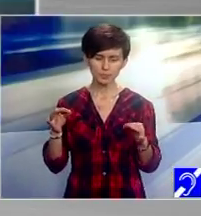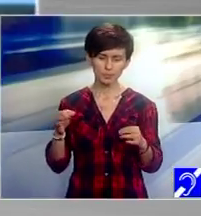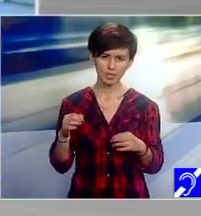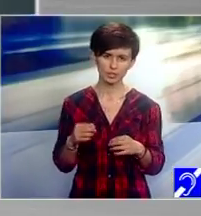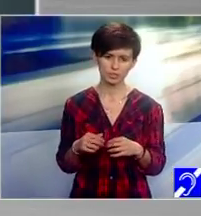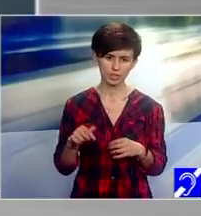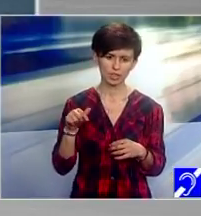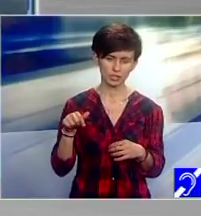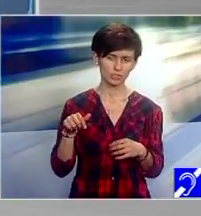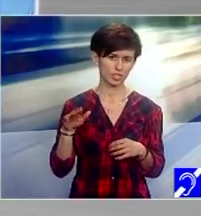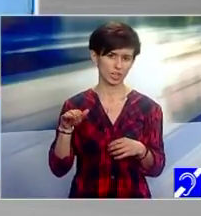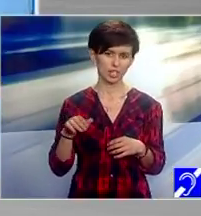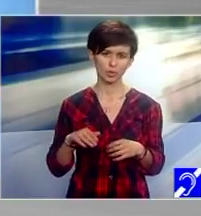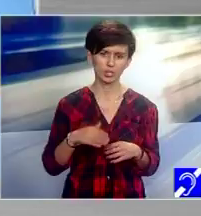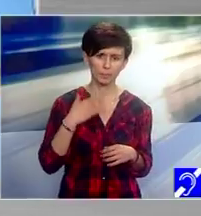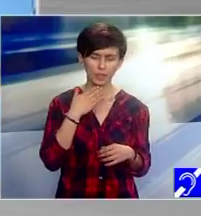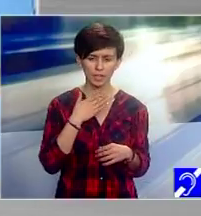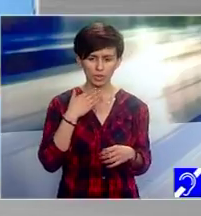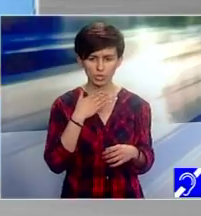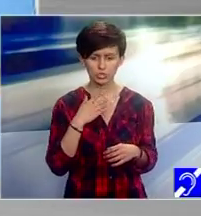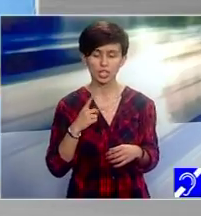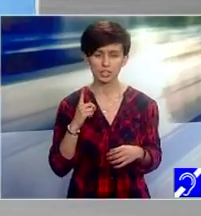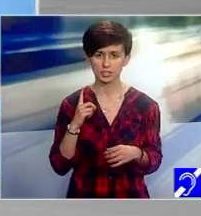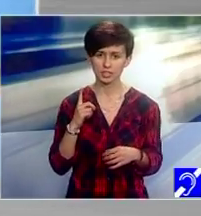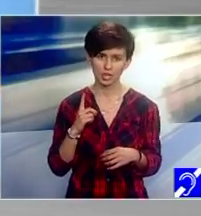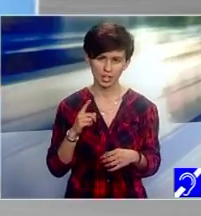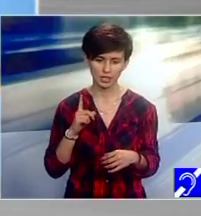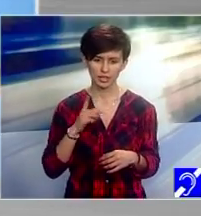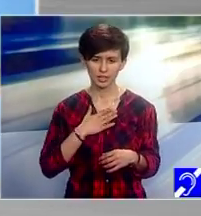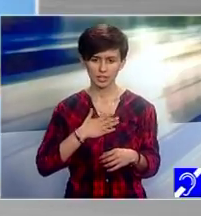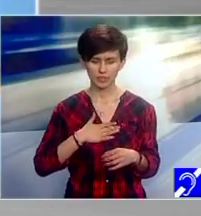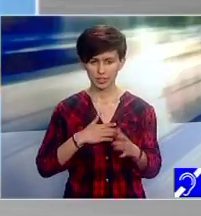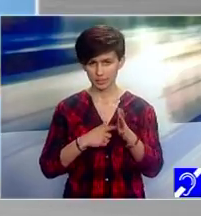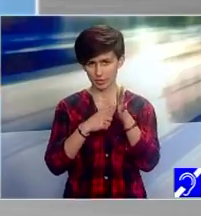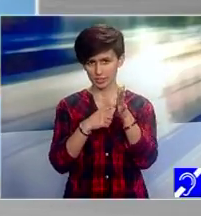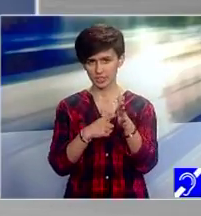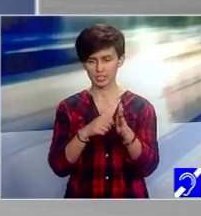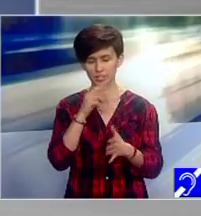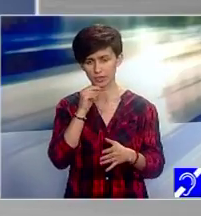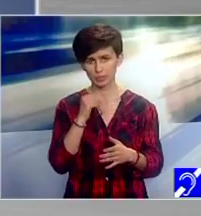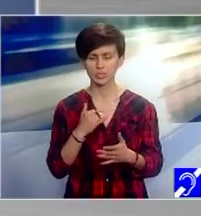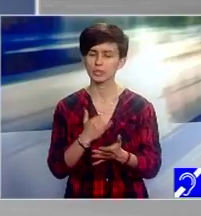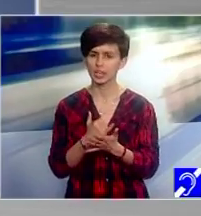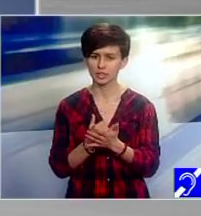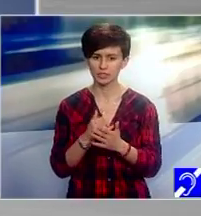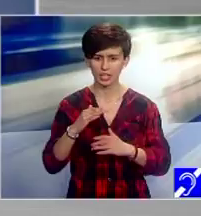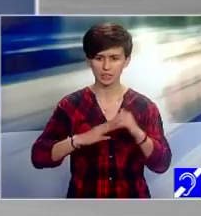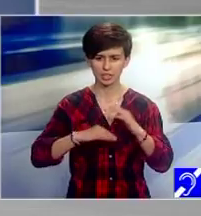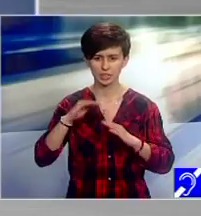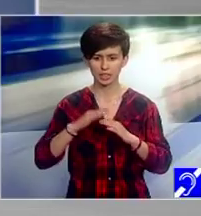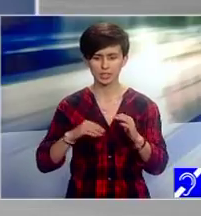ei au o șansă și așa mai departe, ci de a arăta că aici vorbim de adevărate talente, de adevărate persoane care depun o